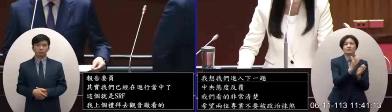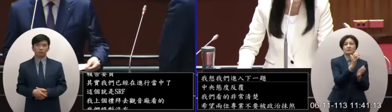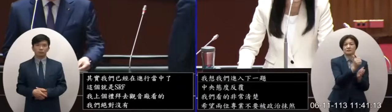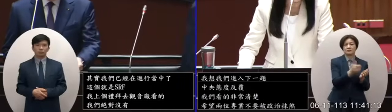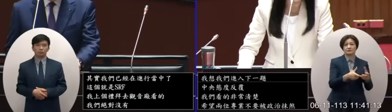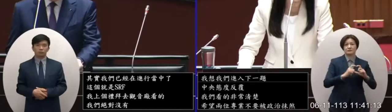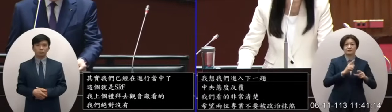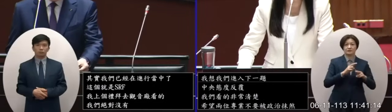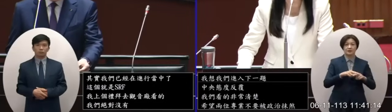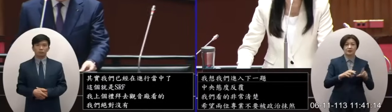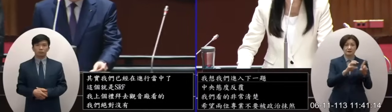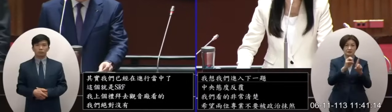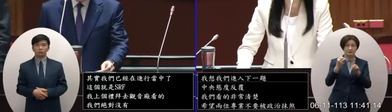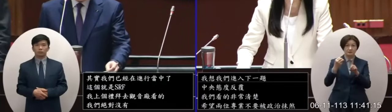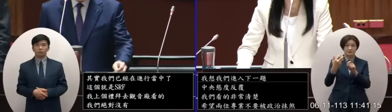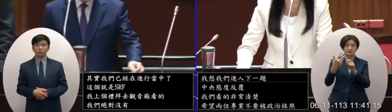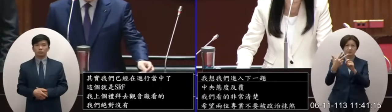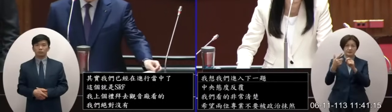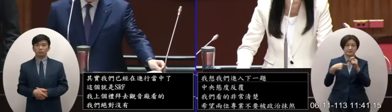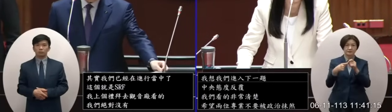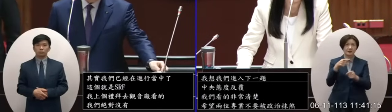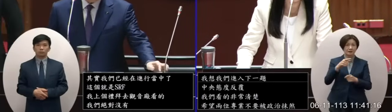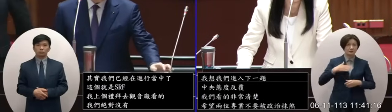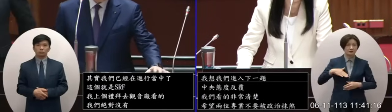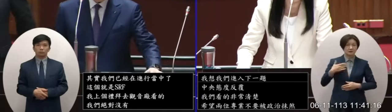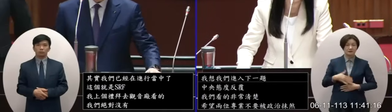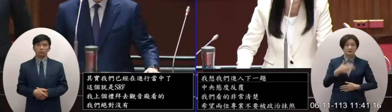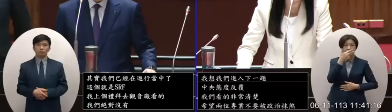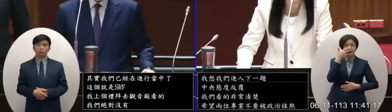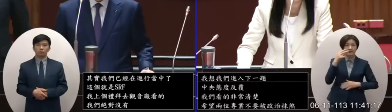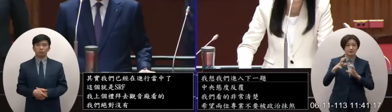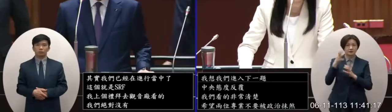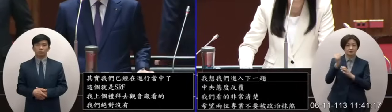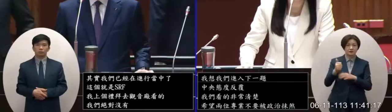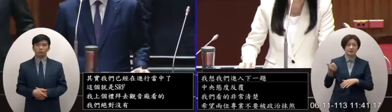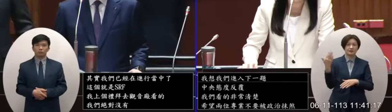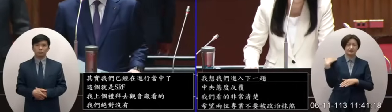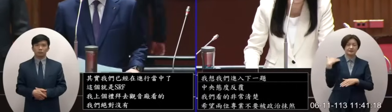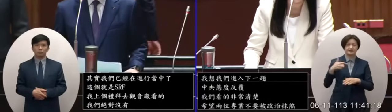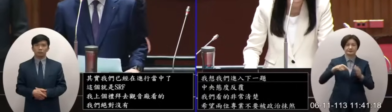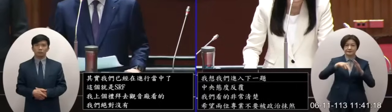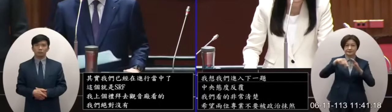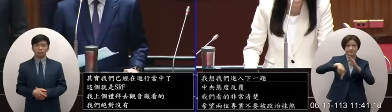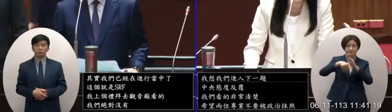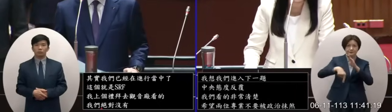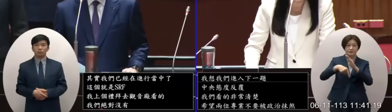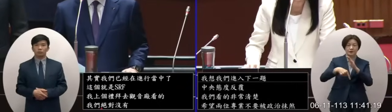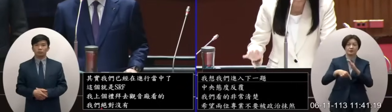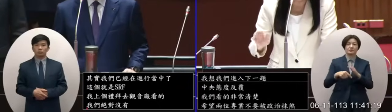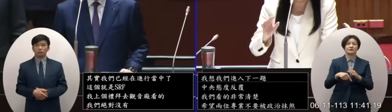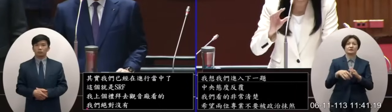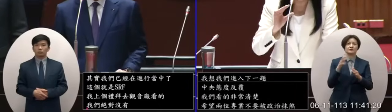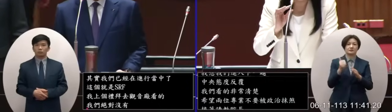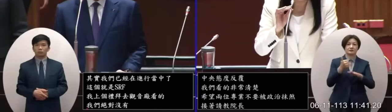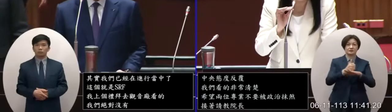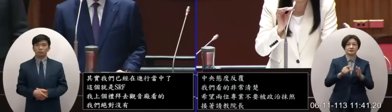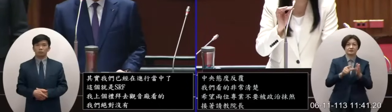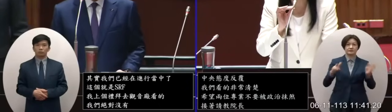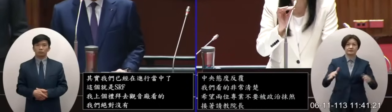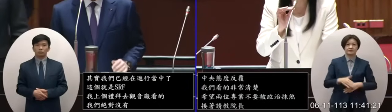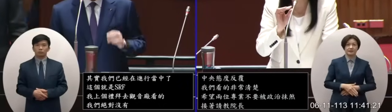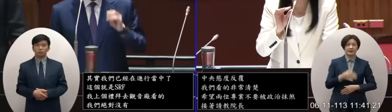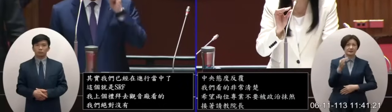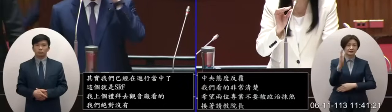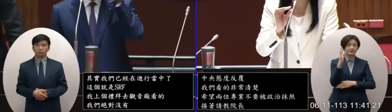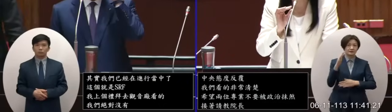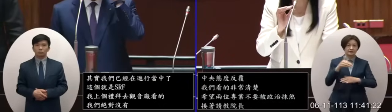那107年的时候，院长知不知道啊？哈，赖清德总统担任行政院长时哦，有承诺要修财政收支划